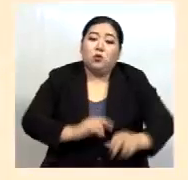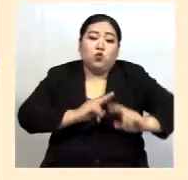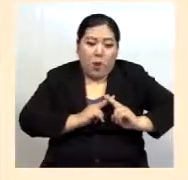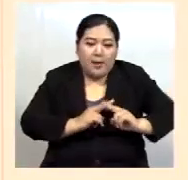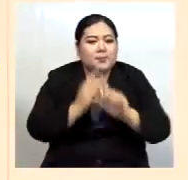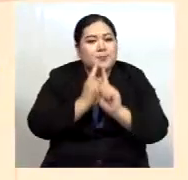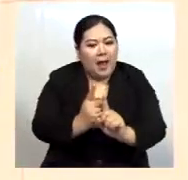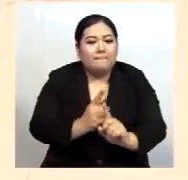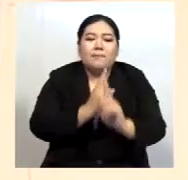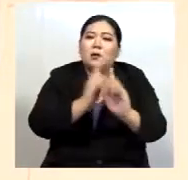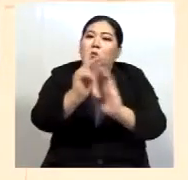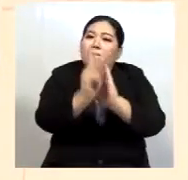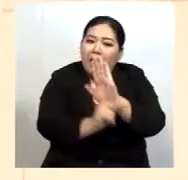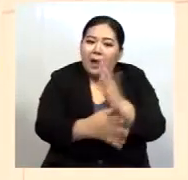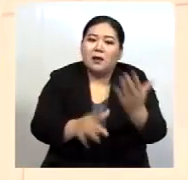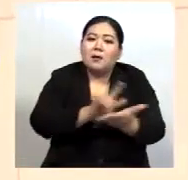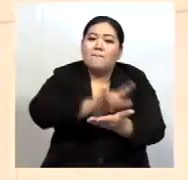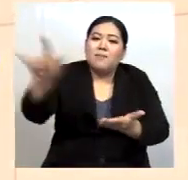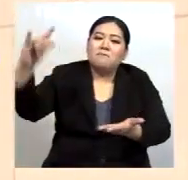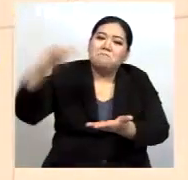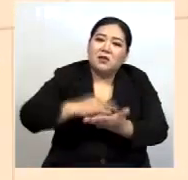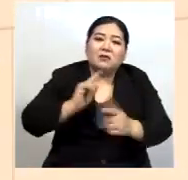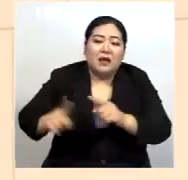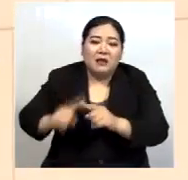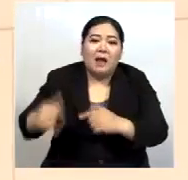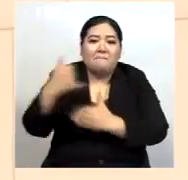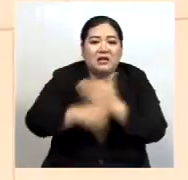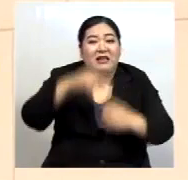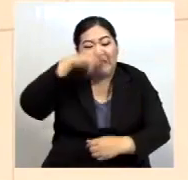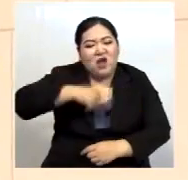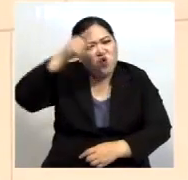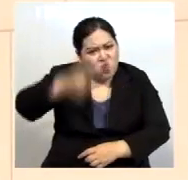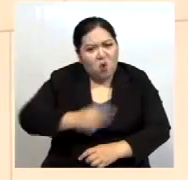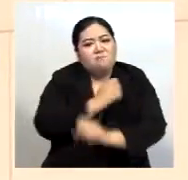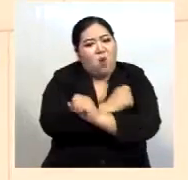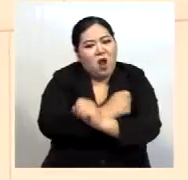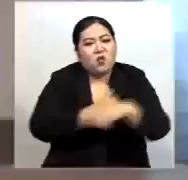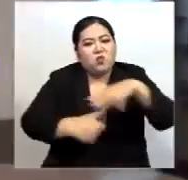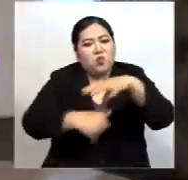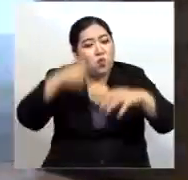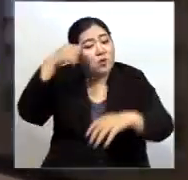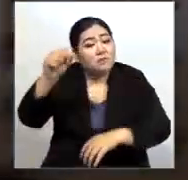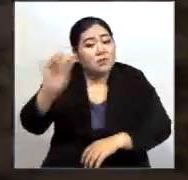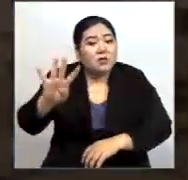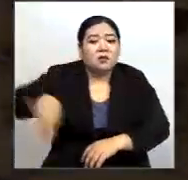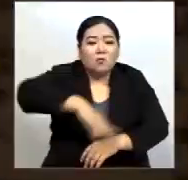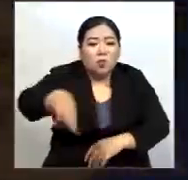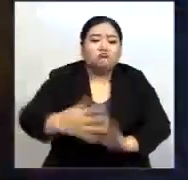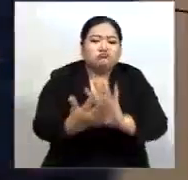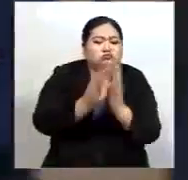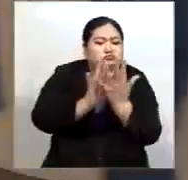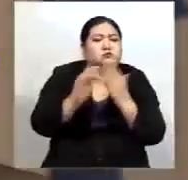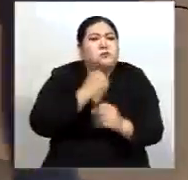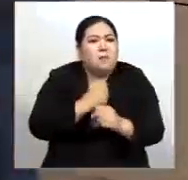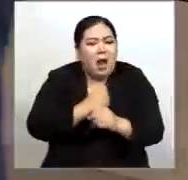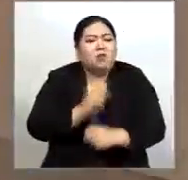การกักตัวเองตามหลักเกณฑ์กรณีไปยังประเทศเสี่ยงแล้วกลับเข้ามาในประเทศขณะที่ผู้ทำงานในอาคารเองทุกคนบอกว่ายังคงต้